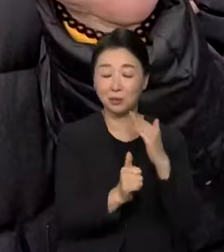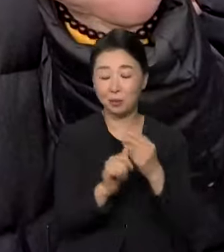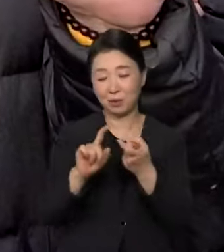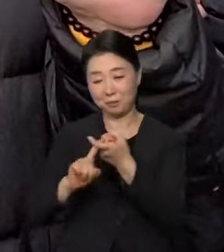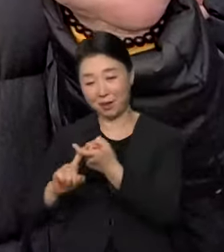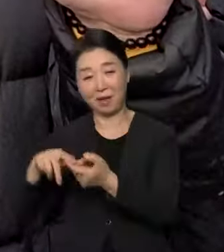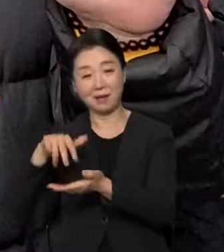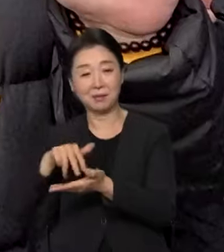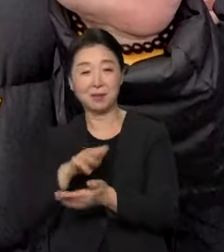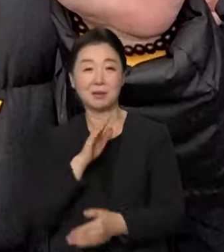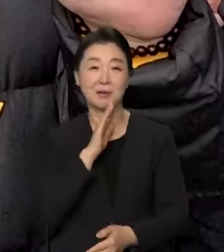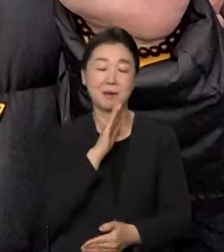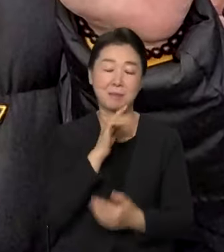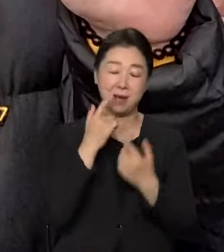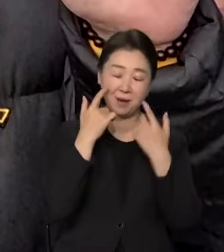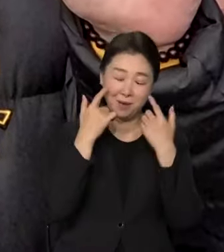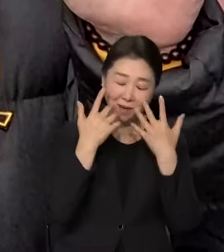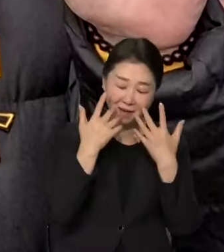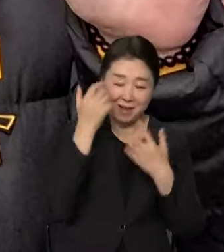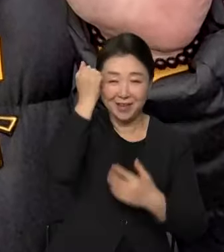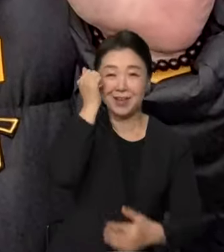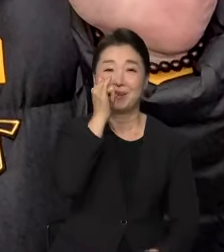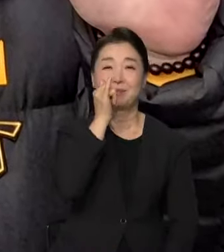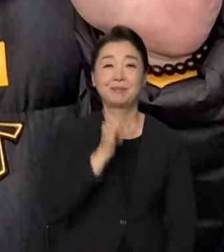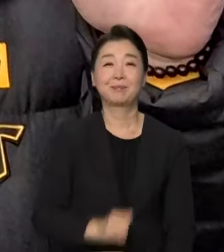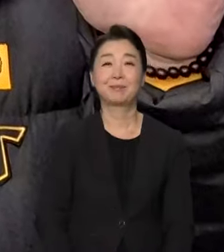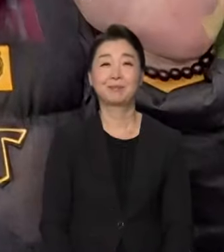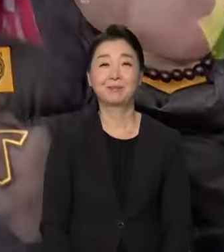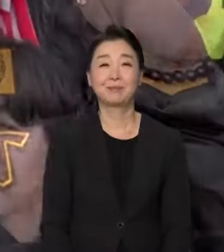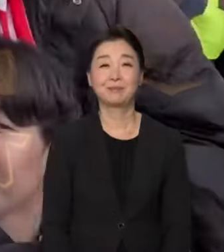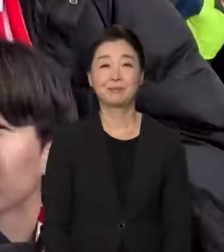팬들도 정말 잊을 수 없는 날을 만든 것 같습니다.